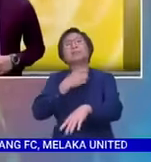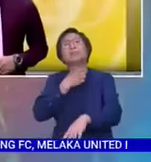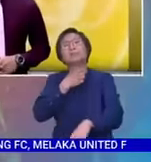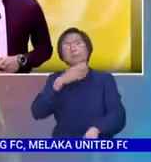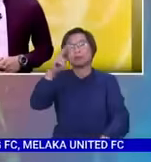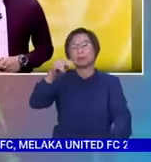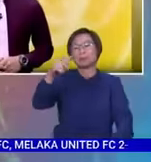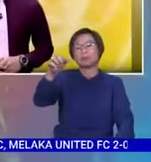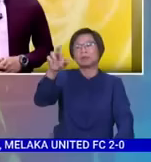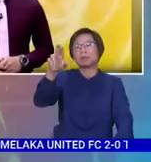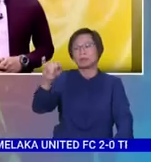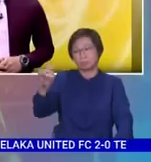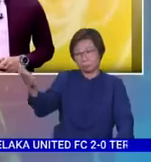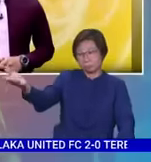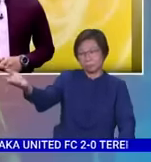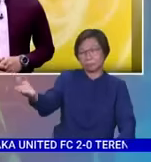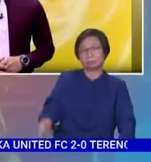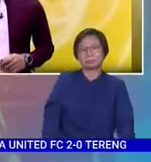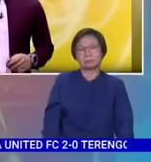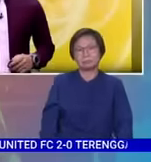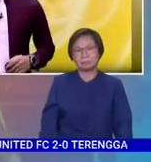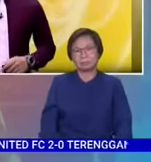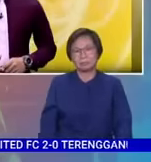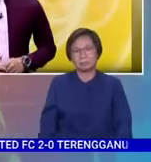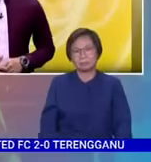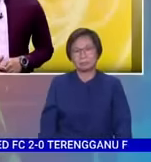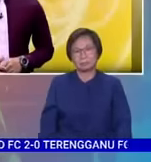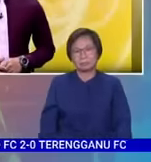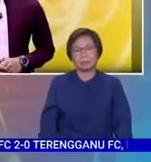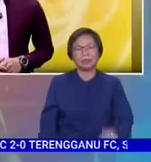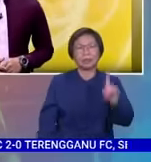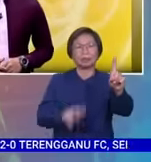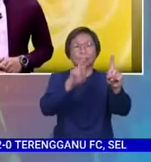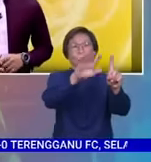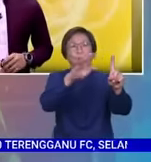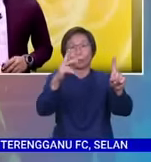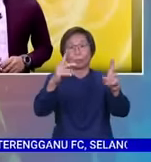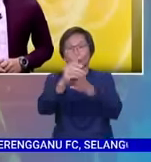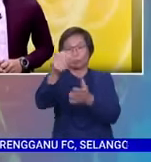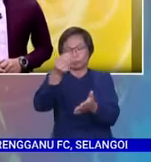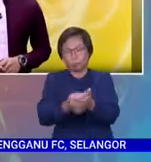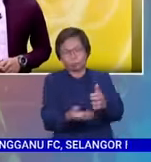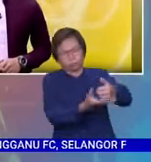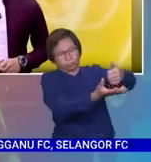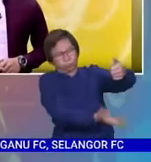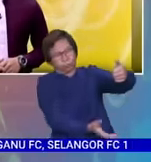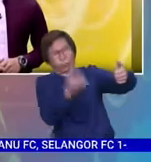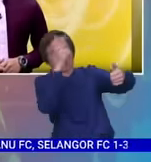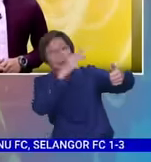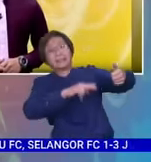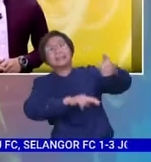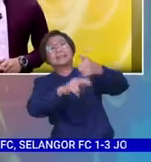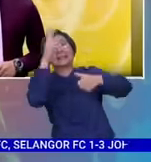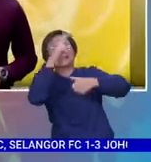Nasik teruskan Hai 125.000 Injit diperuntukkan kerajaan negeri bagi